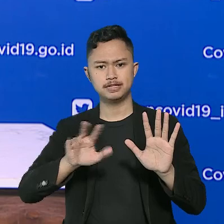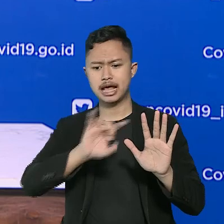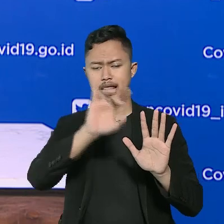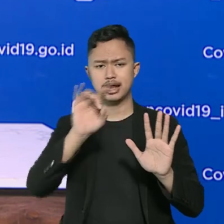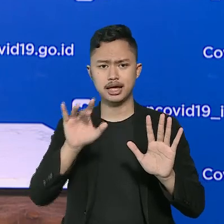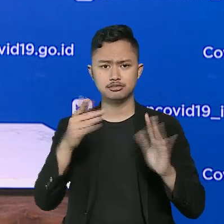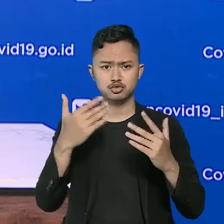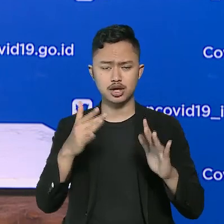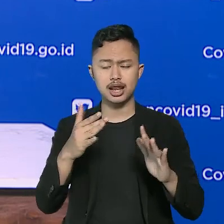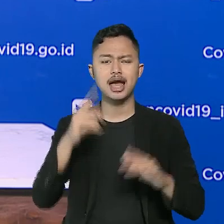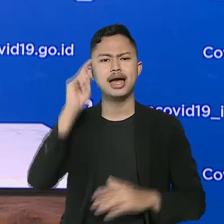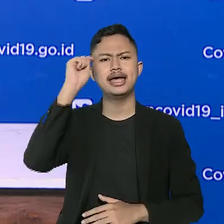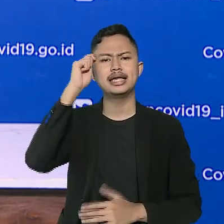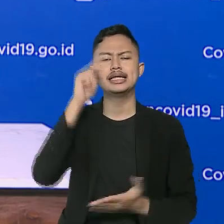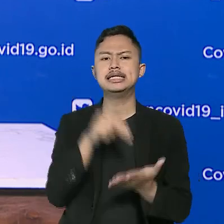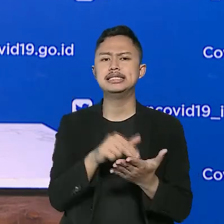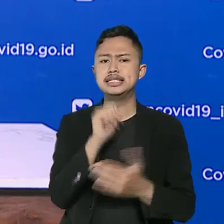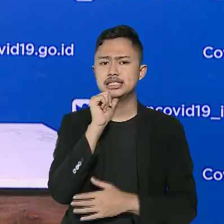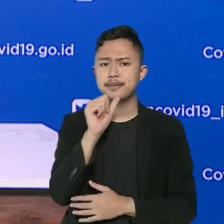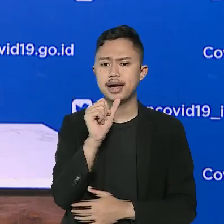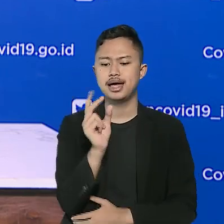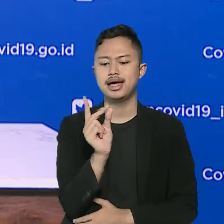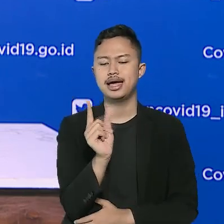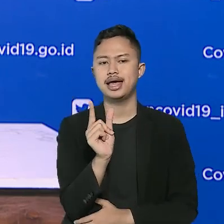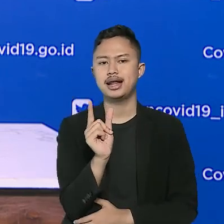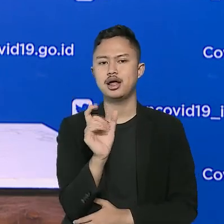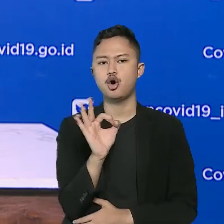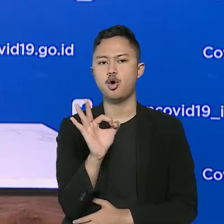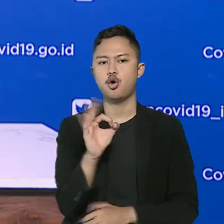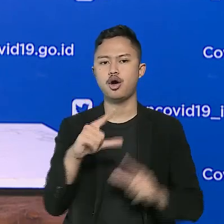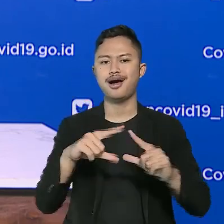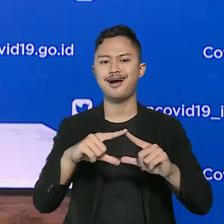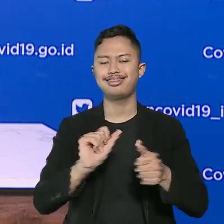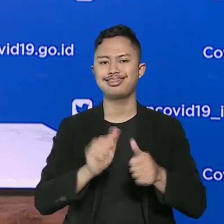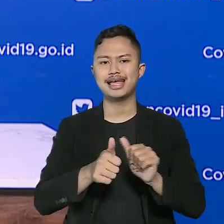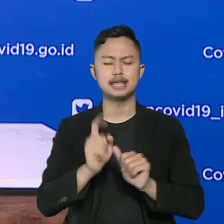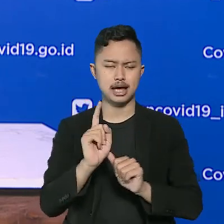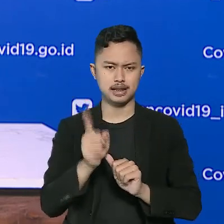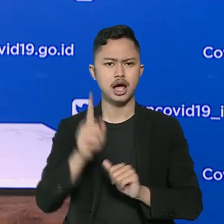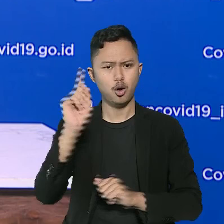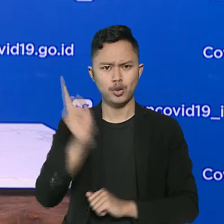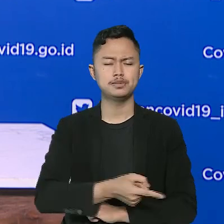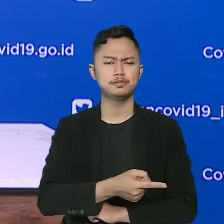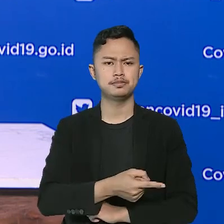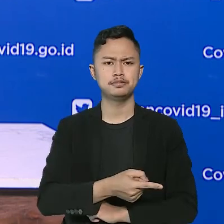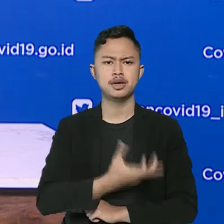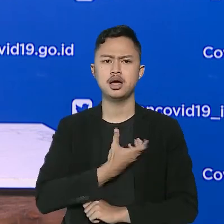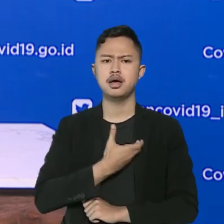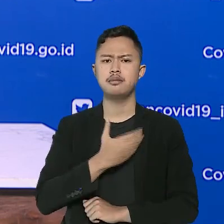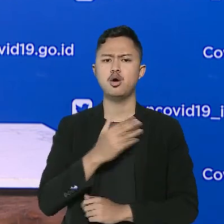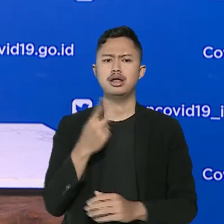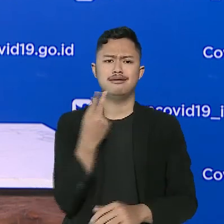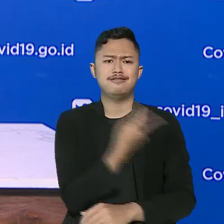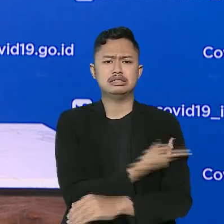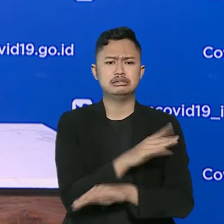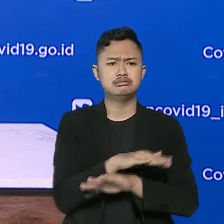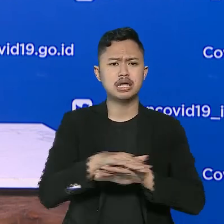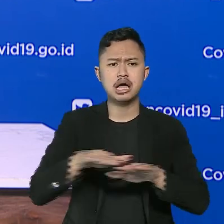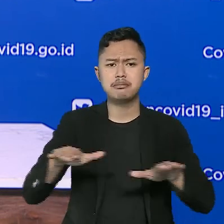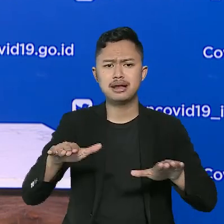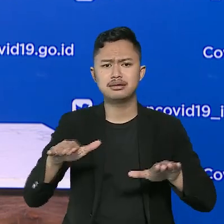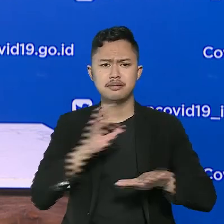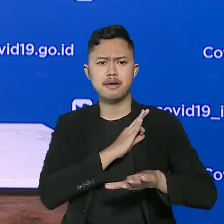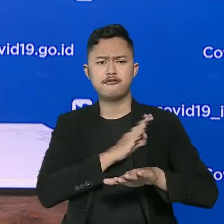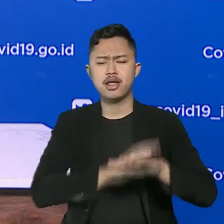pemberian EUA menjadi syarat wajib sebelum vaksinasi dilakukan untuk menjamin vaksin tersebut aman